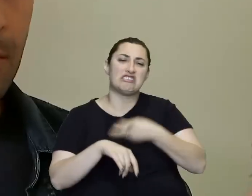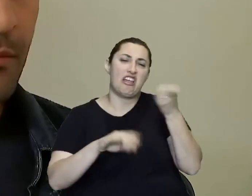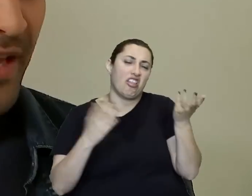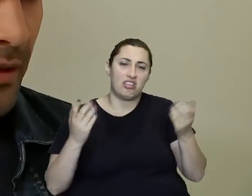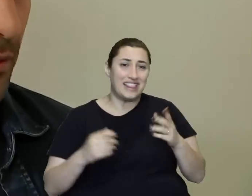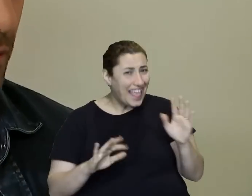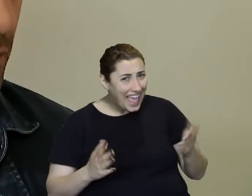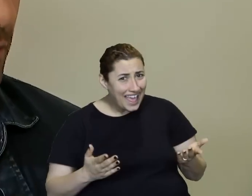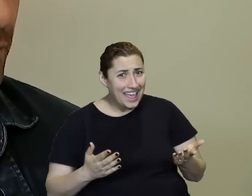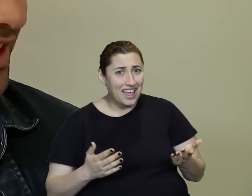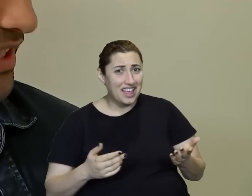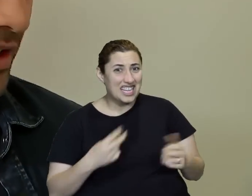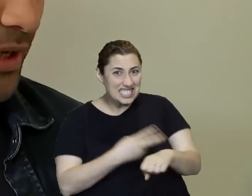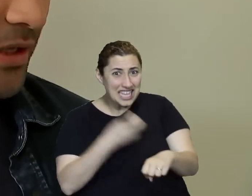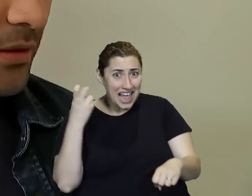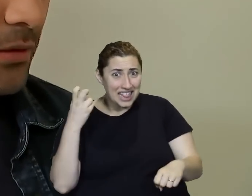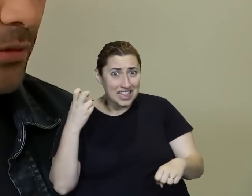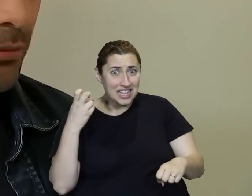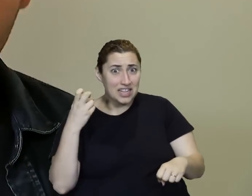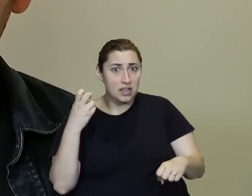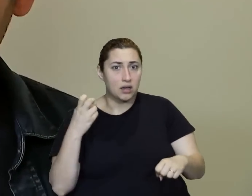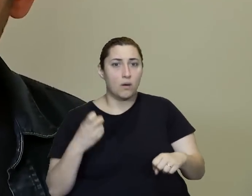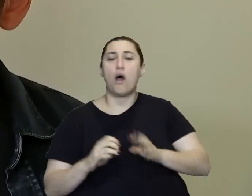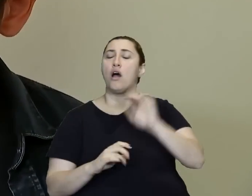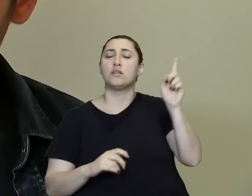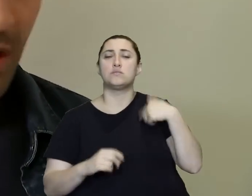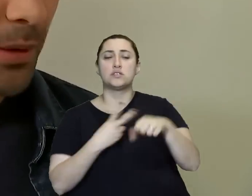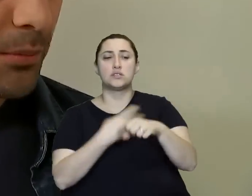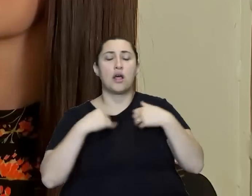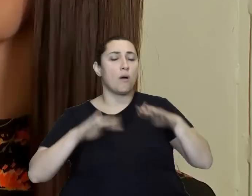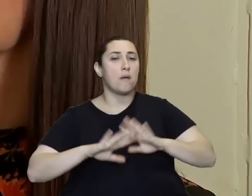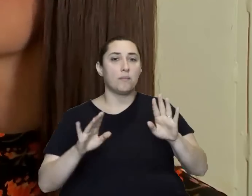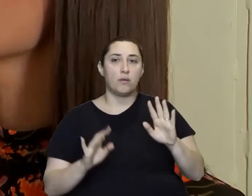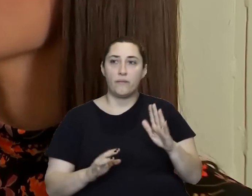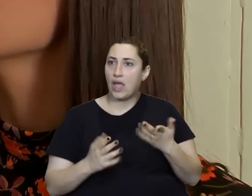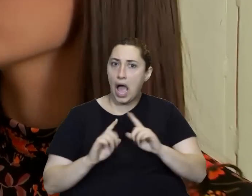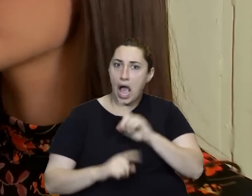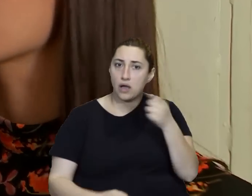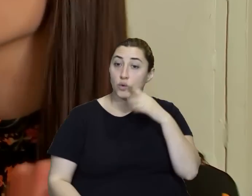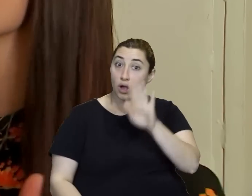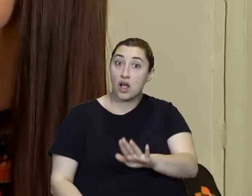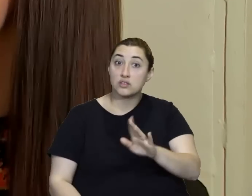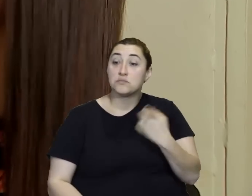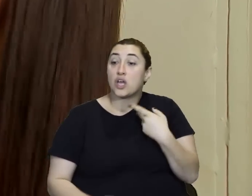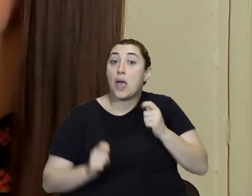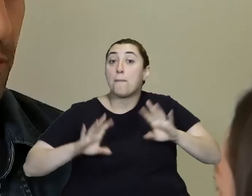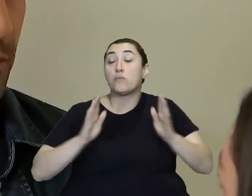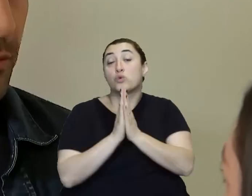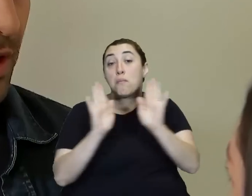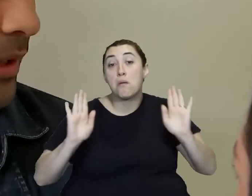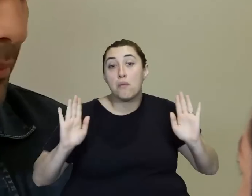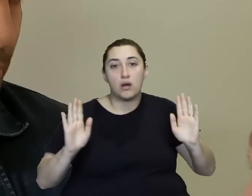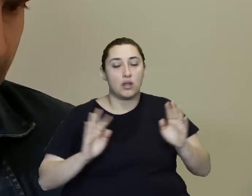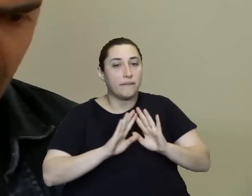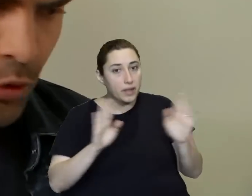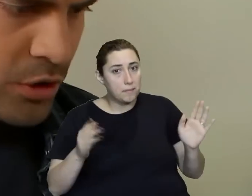2 saat falan. Ne? 2 saat mi? Hayır, ben 2 saat burada kalamam. Ne demek kalamam ya? Kalacaksın, yapacak hiçbir şey yok, kusura bakma.